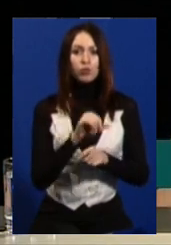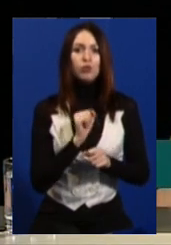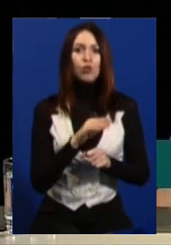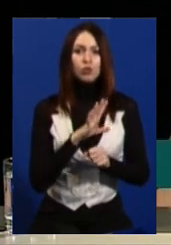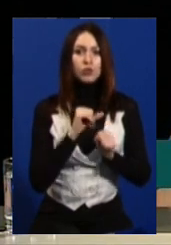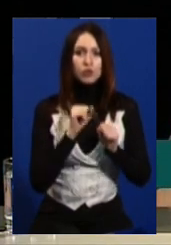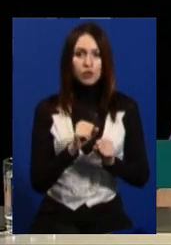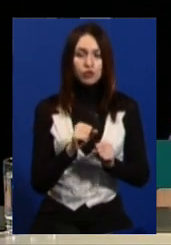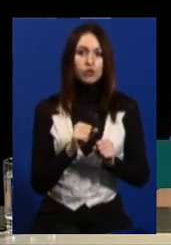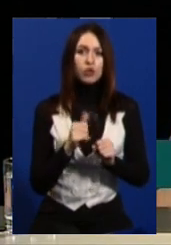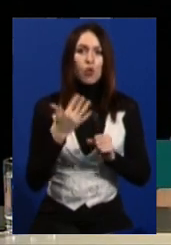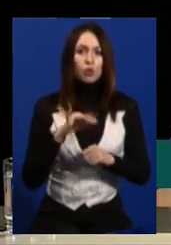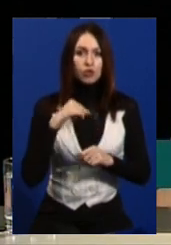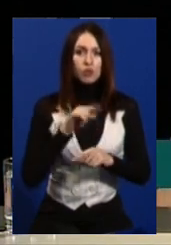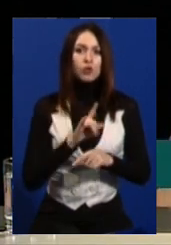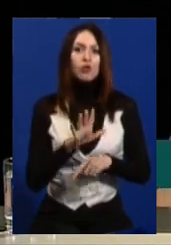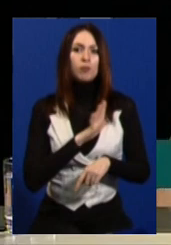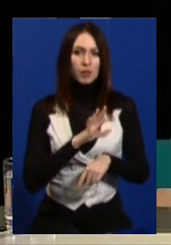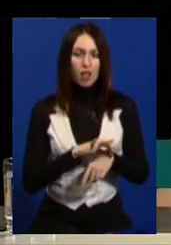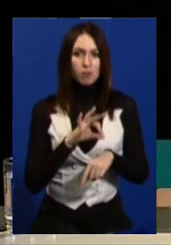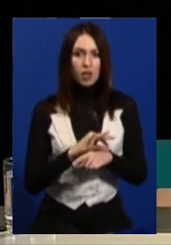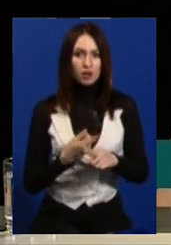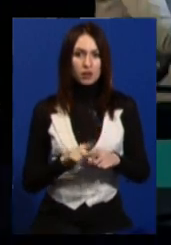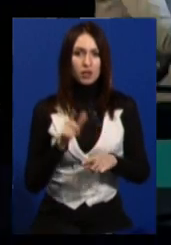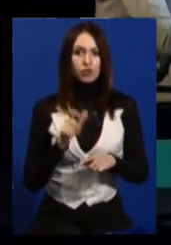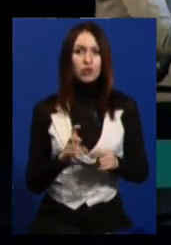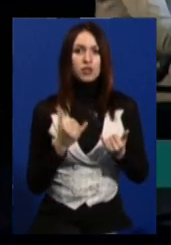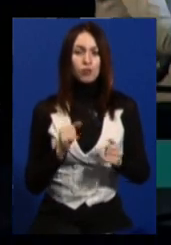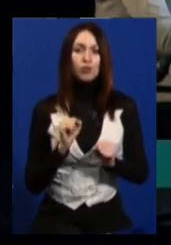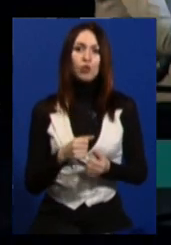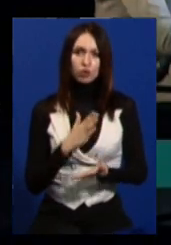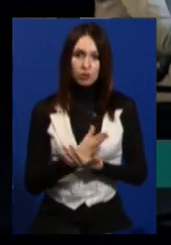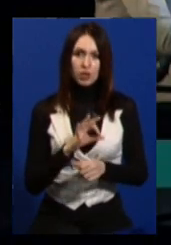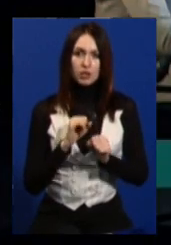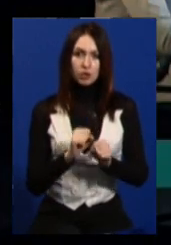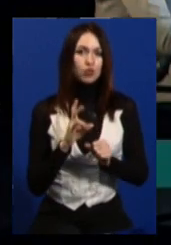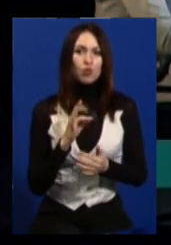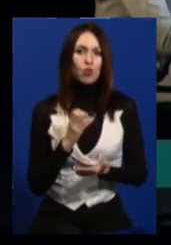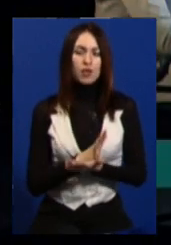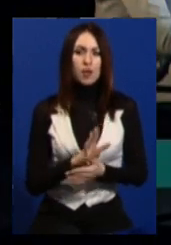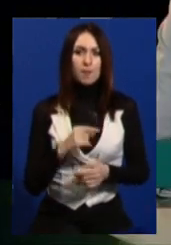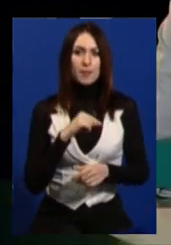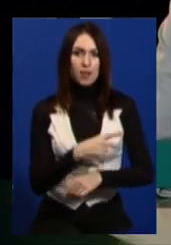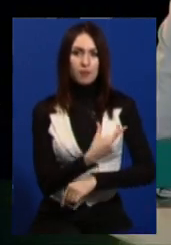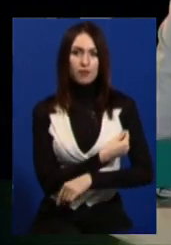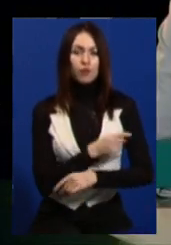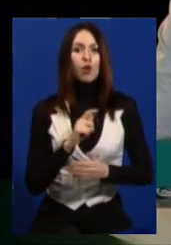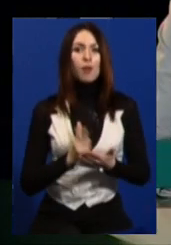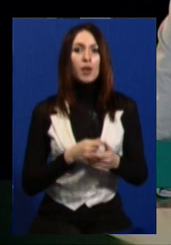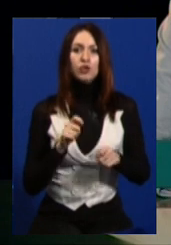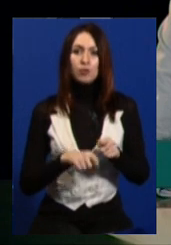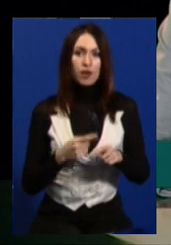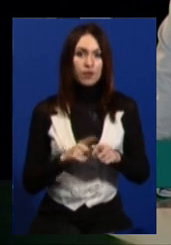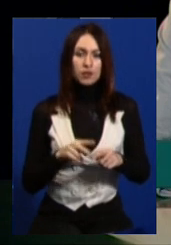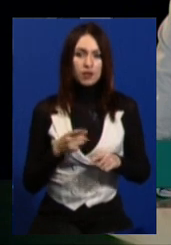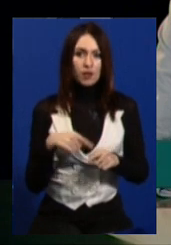приобретенная посредством болезни. То есть человек может на сегодняшний день иметь защиту, при этом не иметь прививок. Опять же, проверить это мы никак,